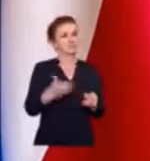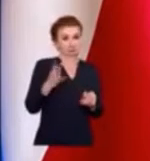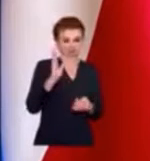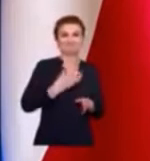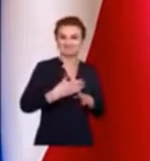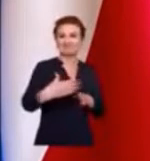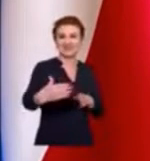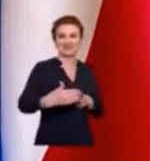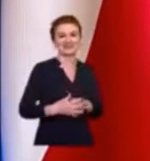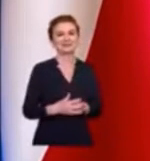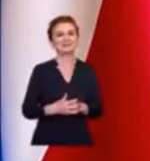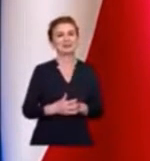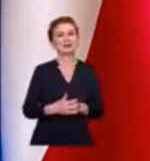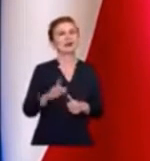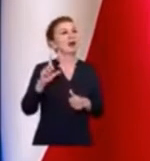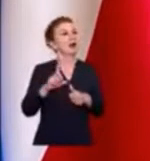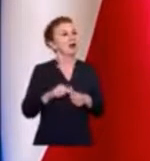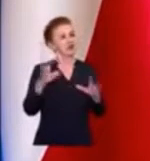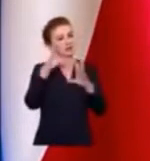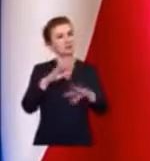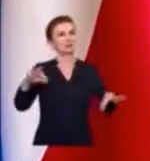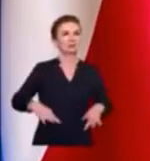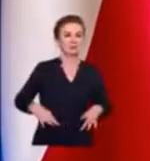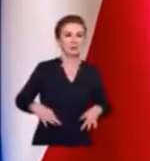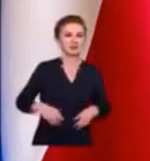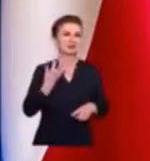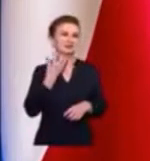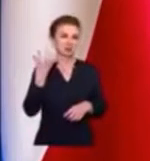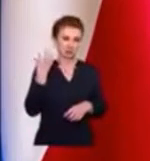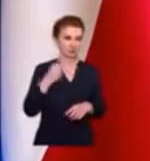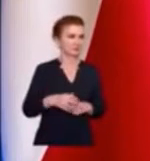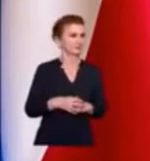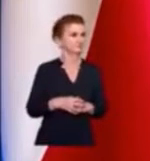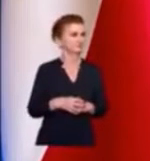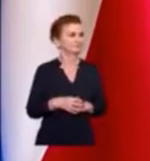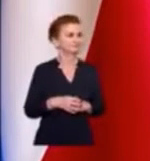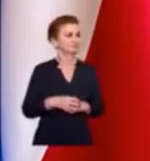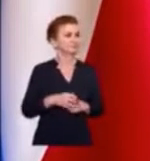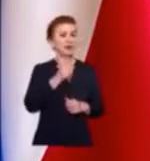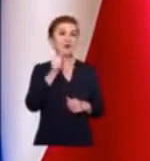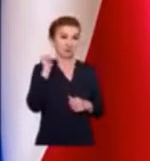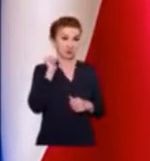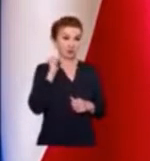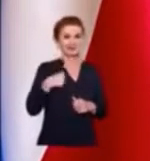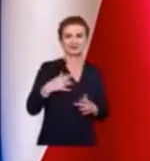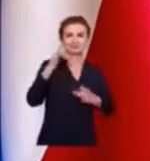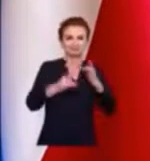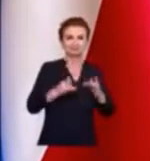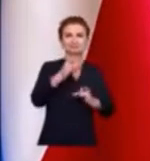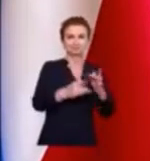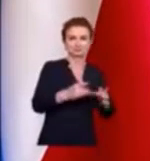przebiegało. Ale szanowni państwo, wczoraj jechałem do pracy rowerem